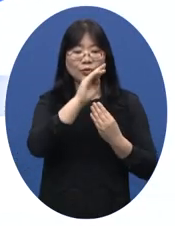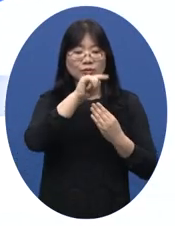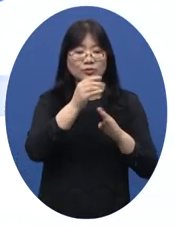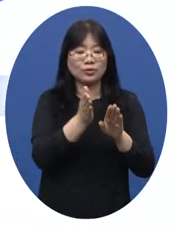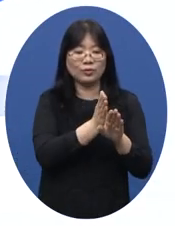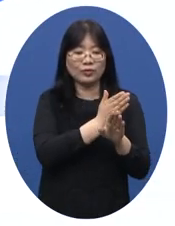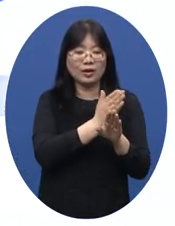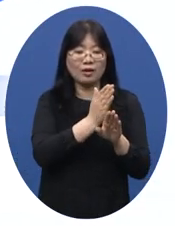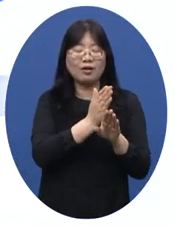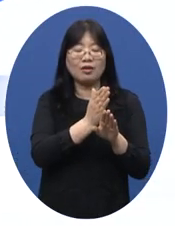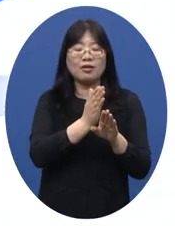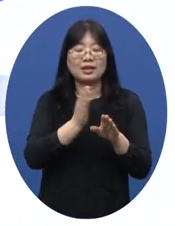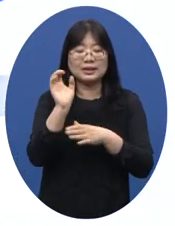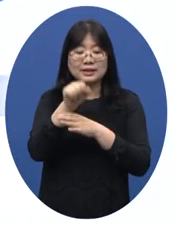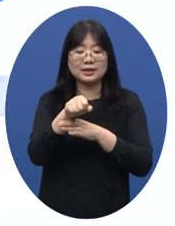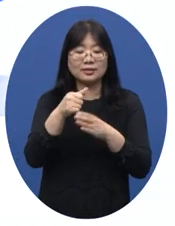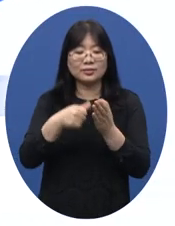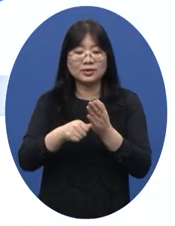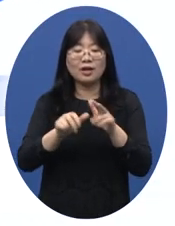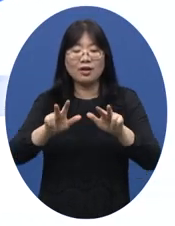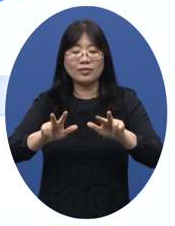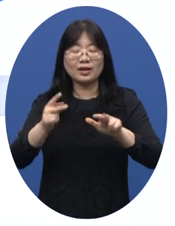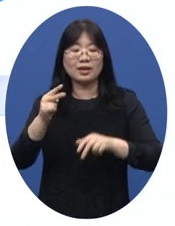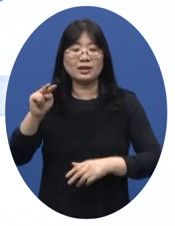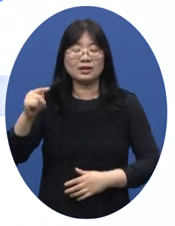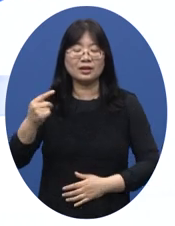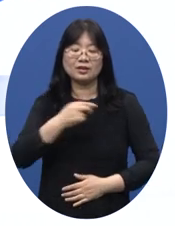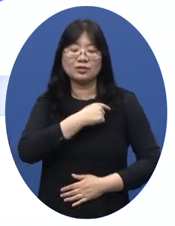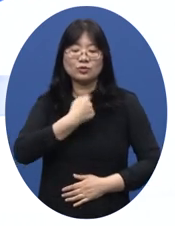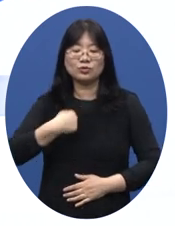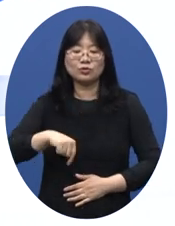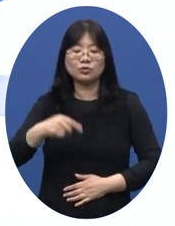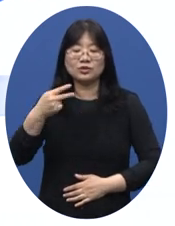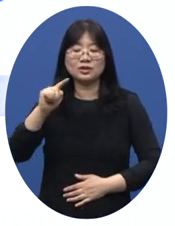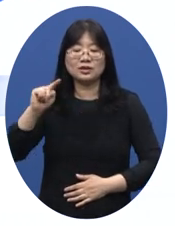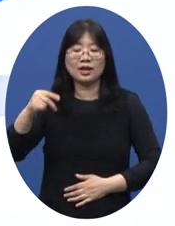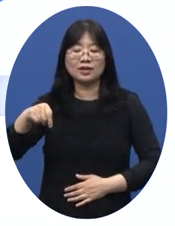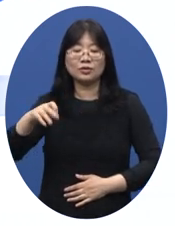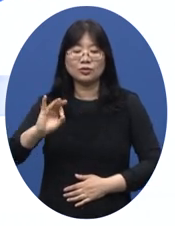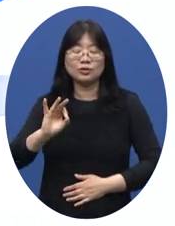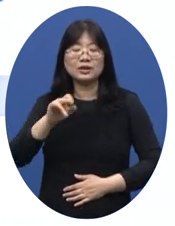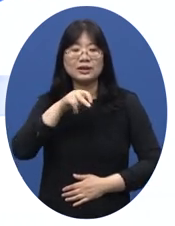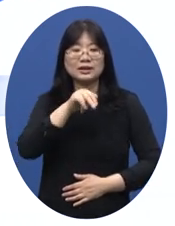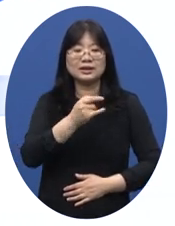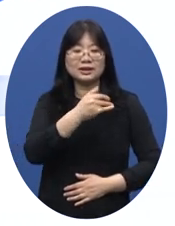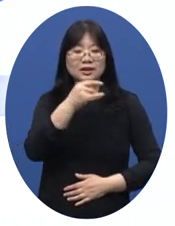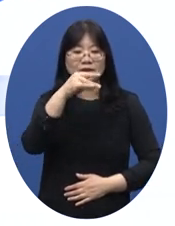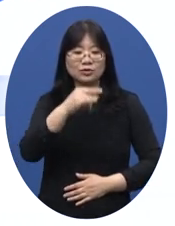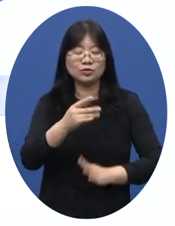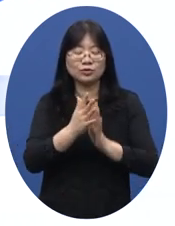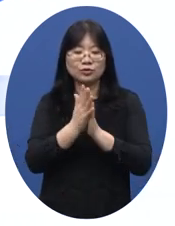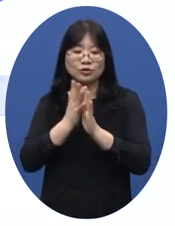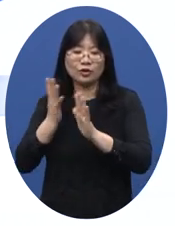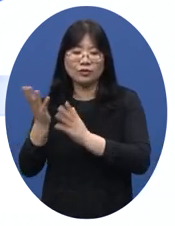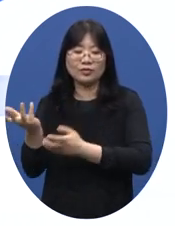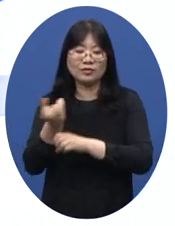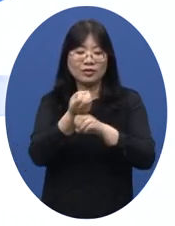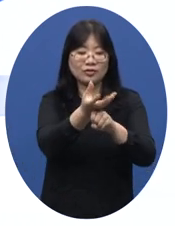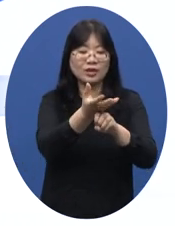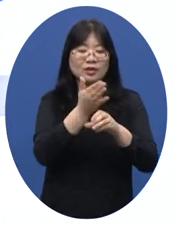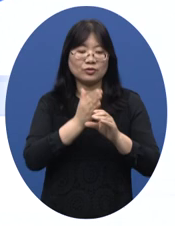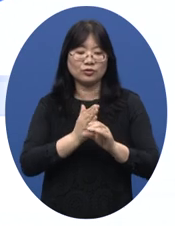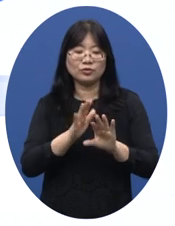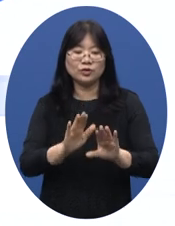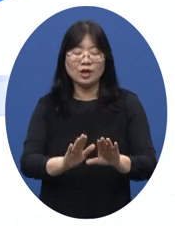승인된 물품이 현재 중국 단둥 등지에서 신의주로 순차적으로 전달되고 있으며 북측 관계자와의 협의를